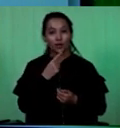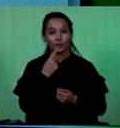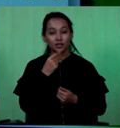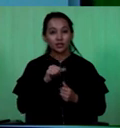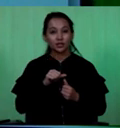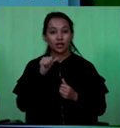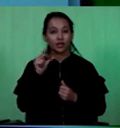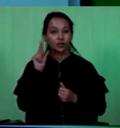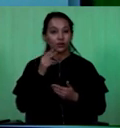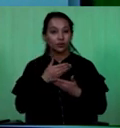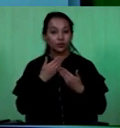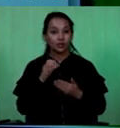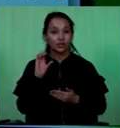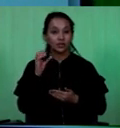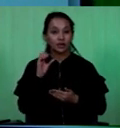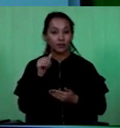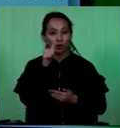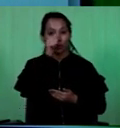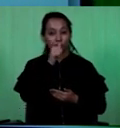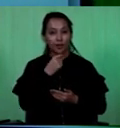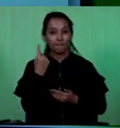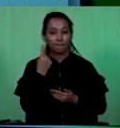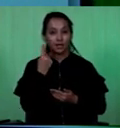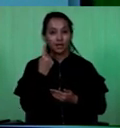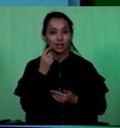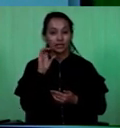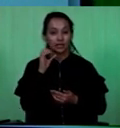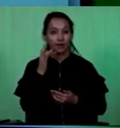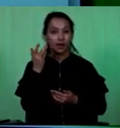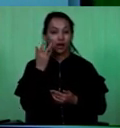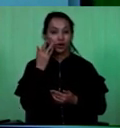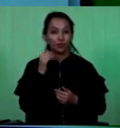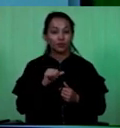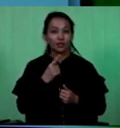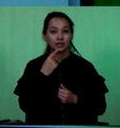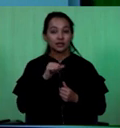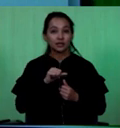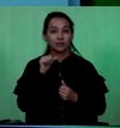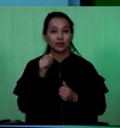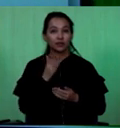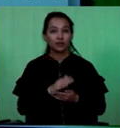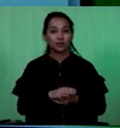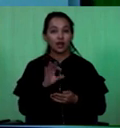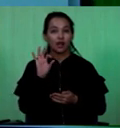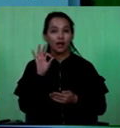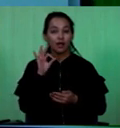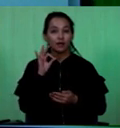yo'q. Sentyabr oyida esa birinchi sanamiz 1-sentyabr. Oktyabr oyida